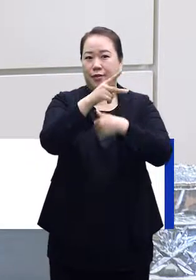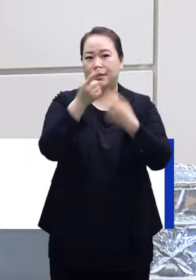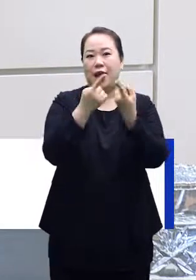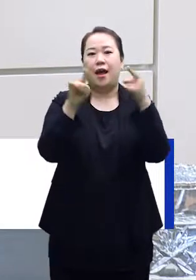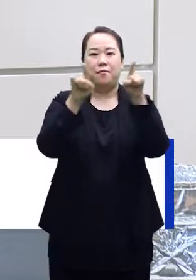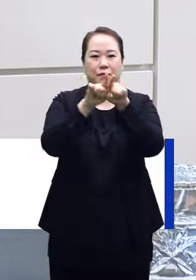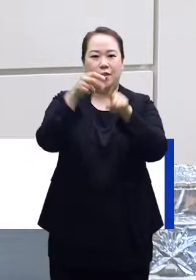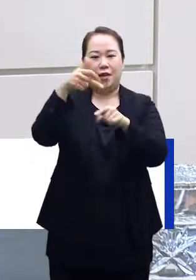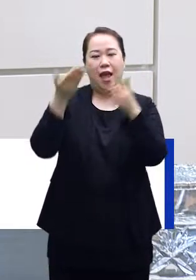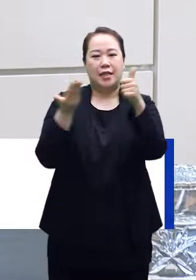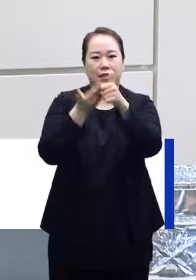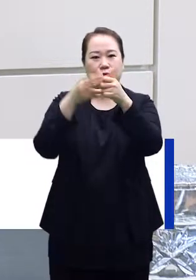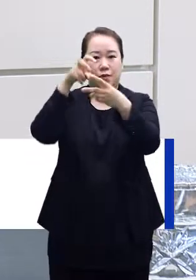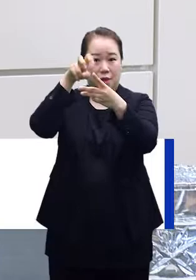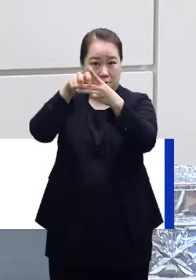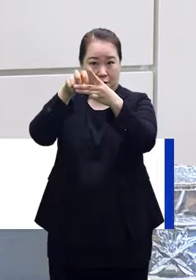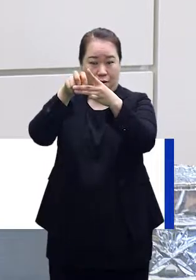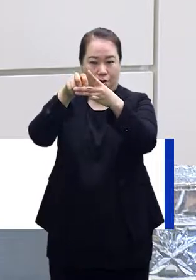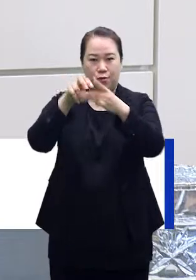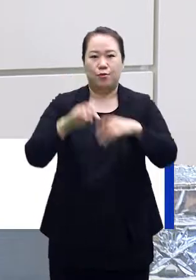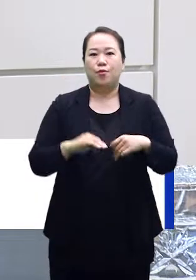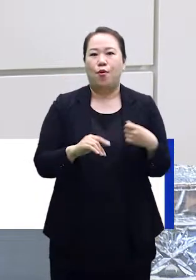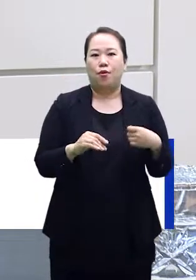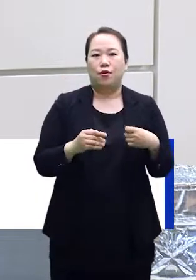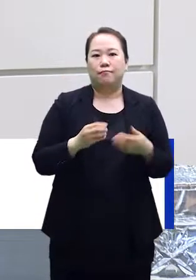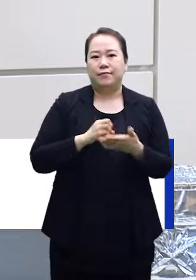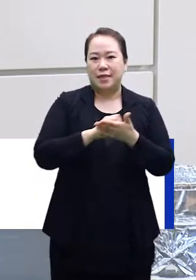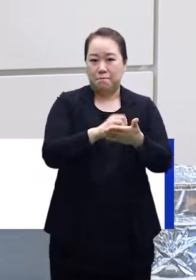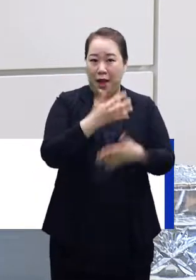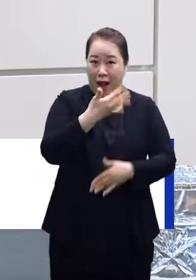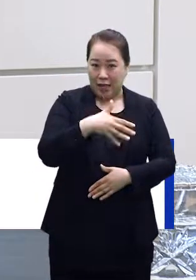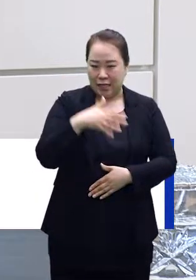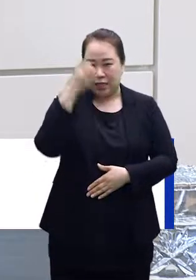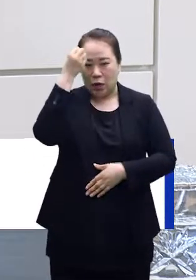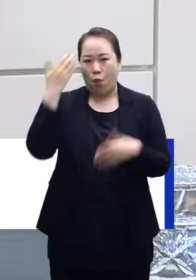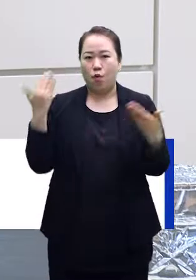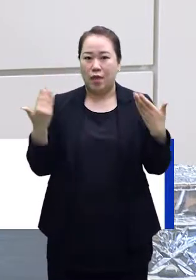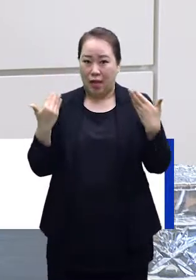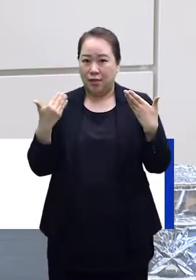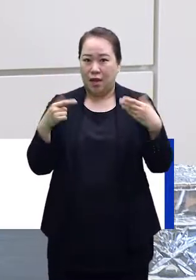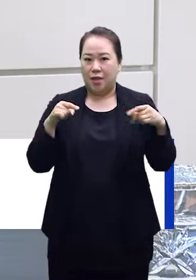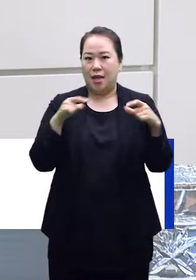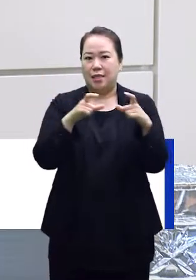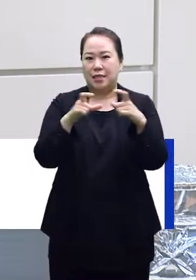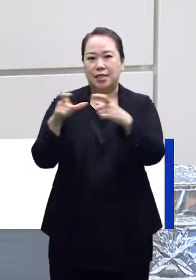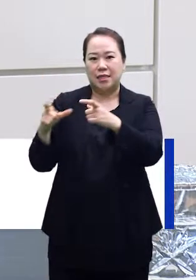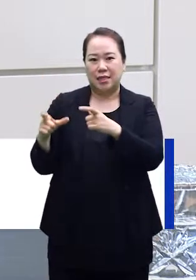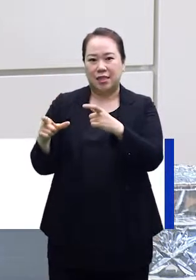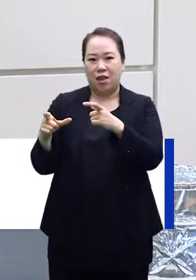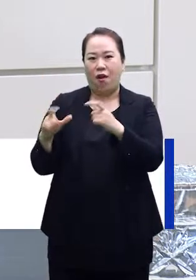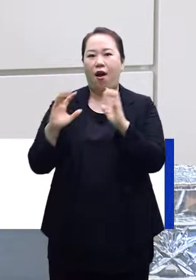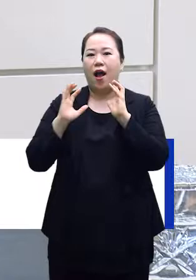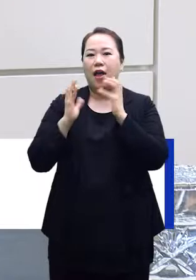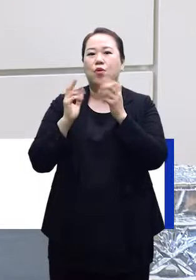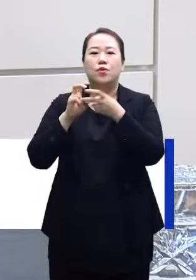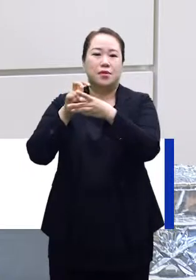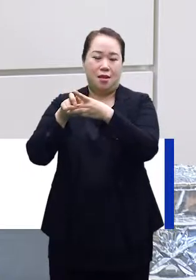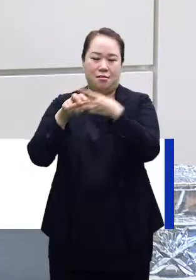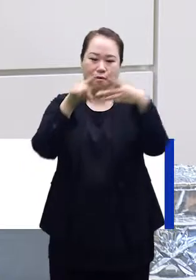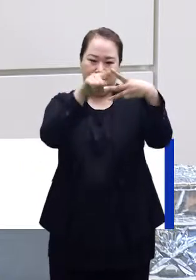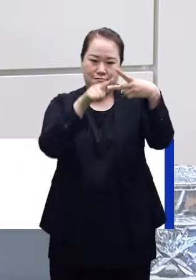다함께 키움센터와 미취학 아동부터 고등학생까지 이용 가능한 지역아동센터입니다.